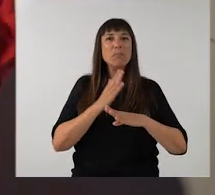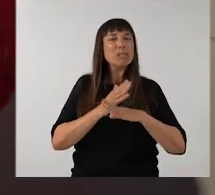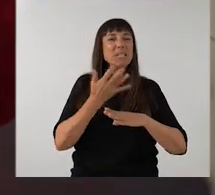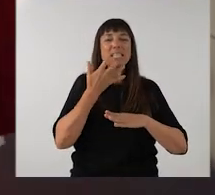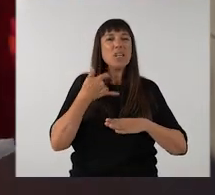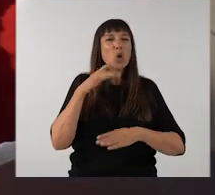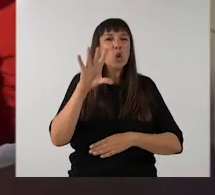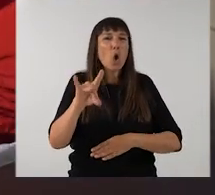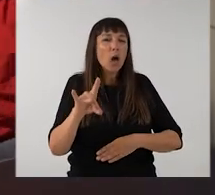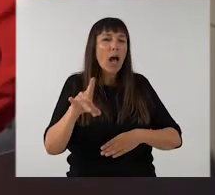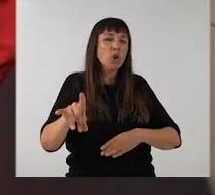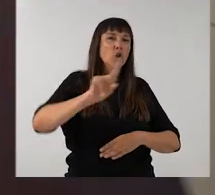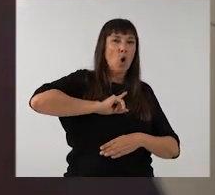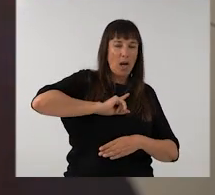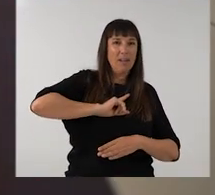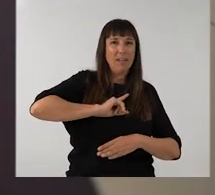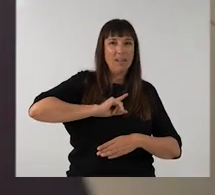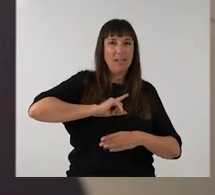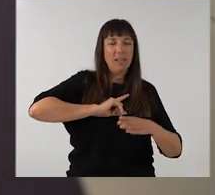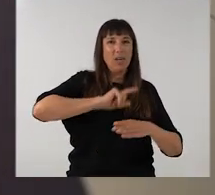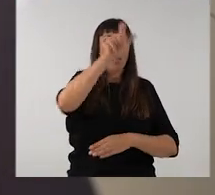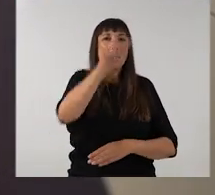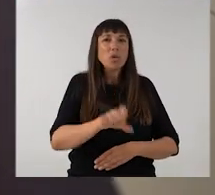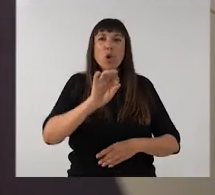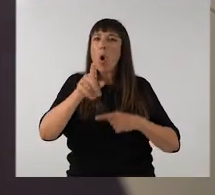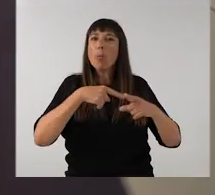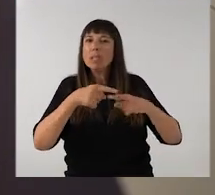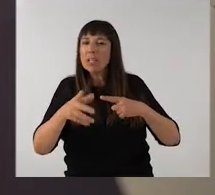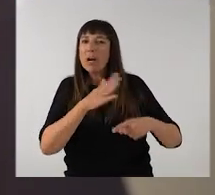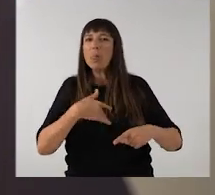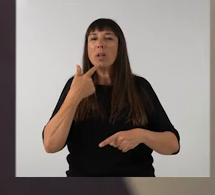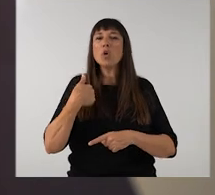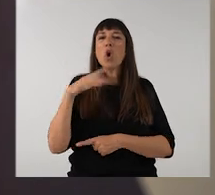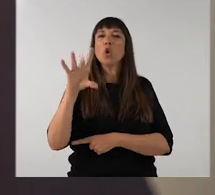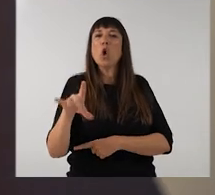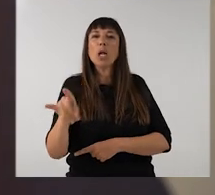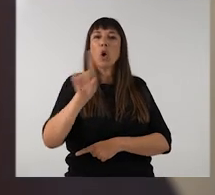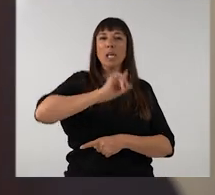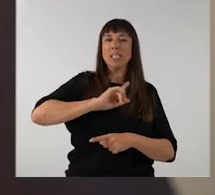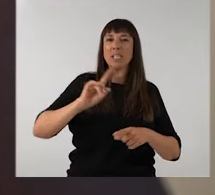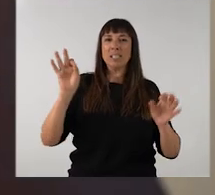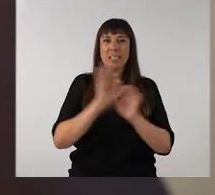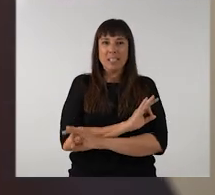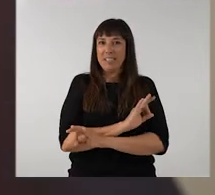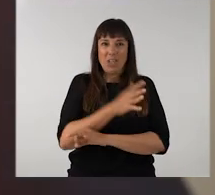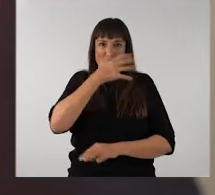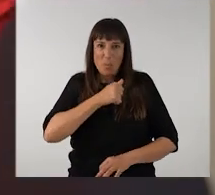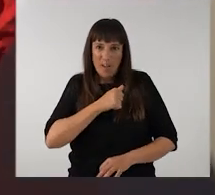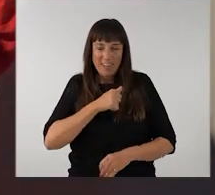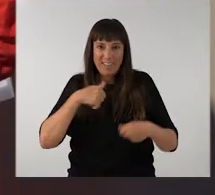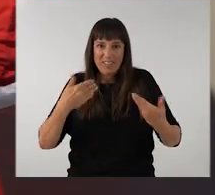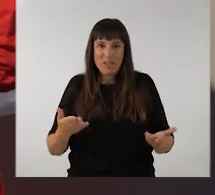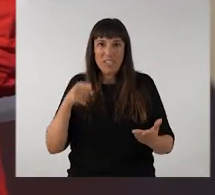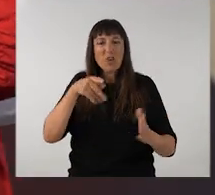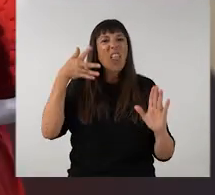a nosaltres, però sempre que toquem som tocats alhora, sigui una persona, sigui un objecte, no hi ha la possibilitat de tocar sense ser tocat. I